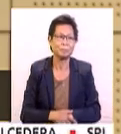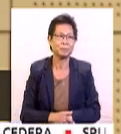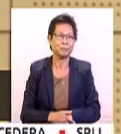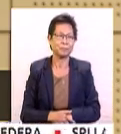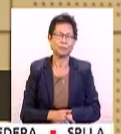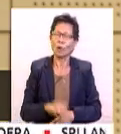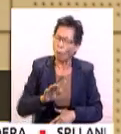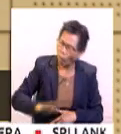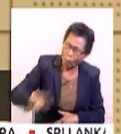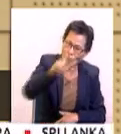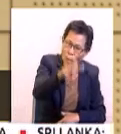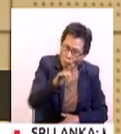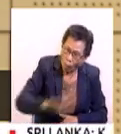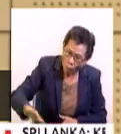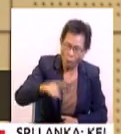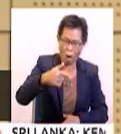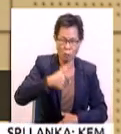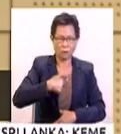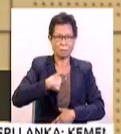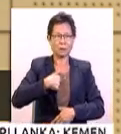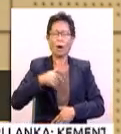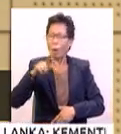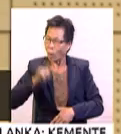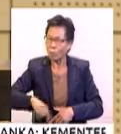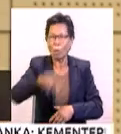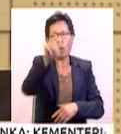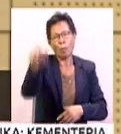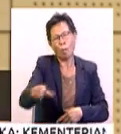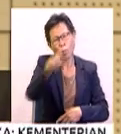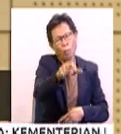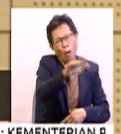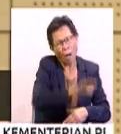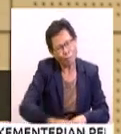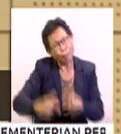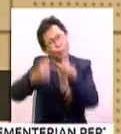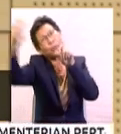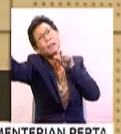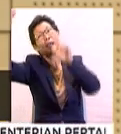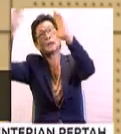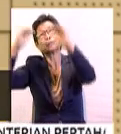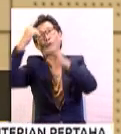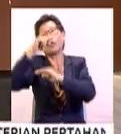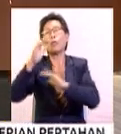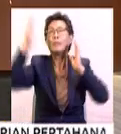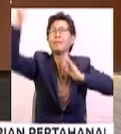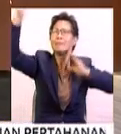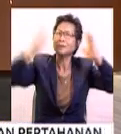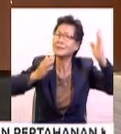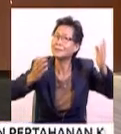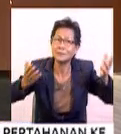Our people, ourselves, each of us, we have great expectations for our country.